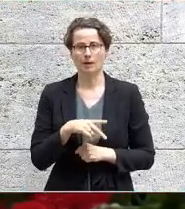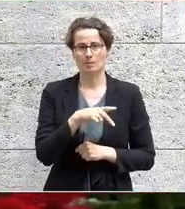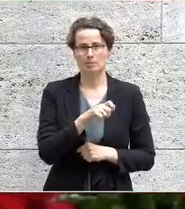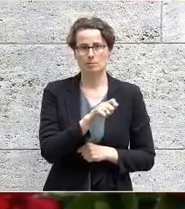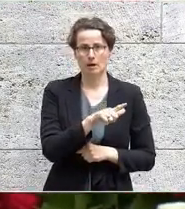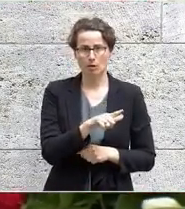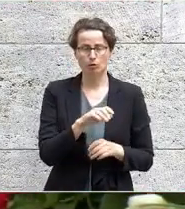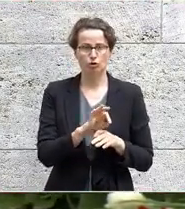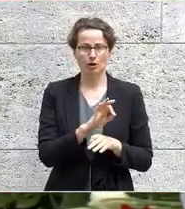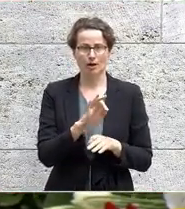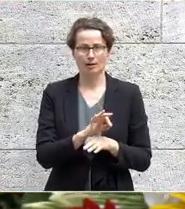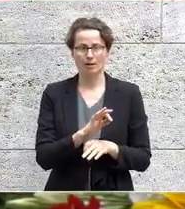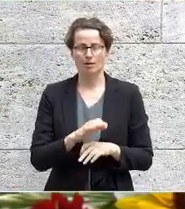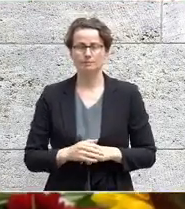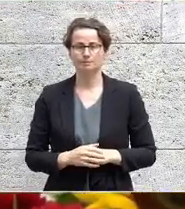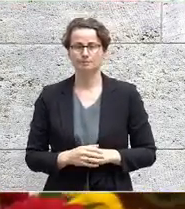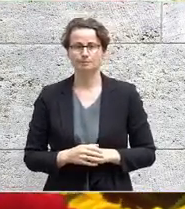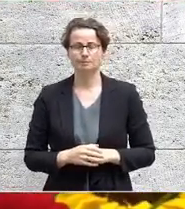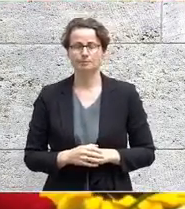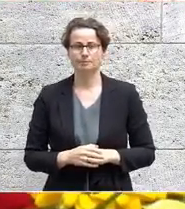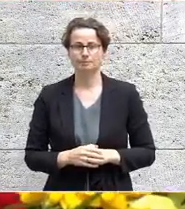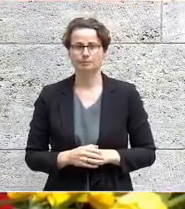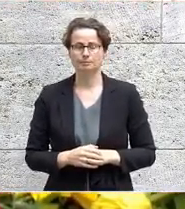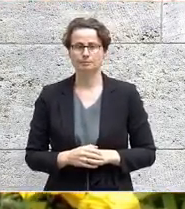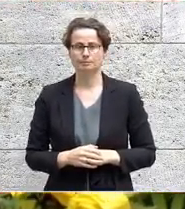Paul Schneider,